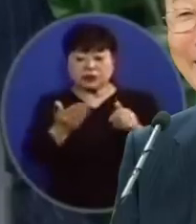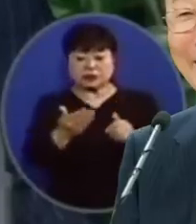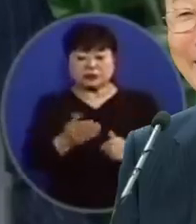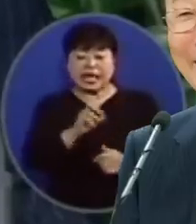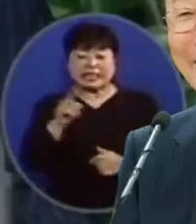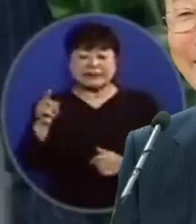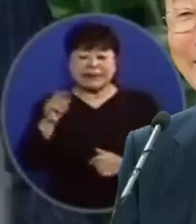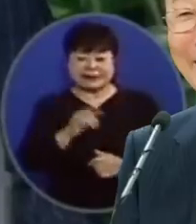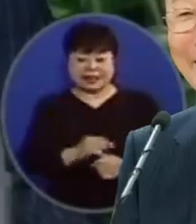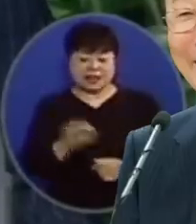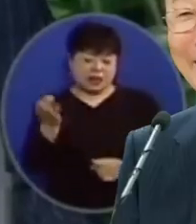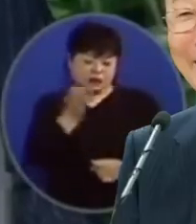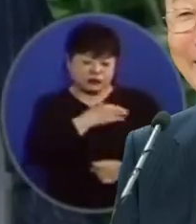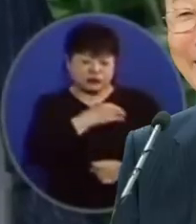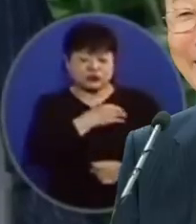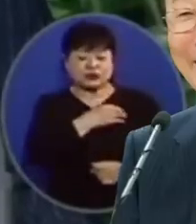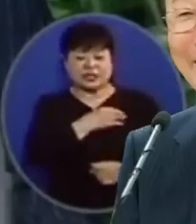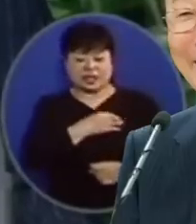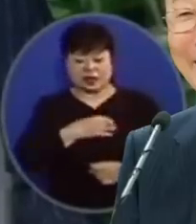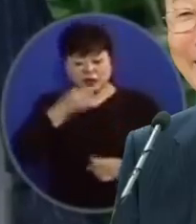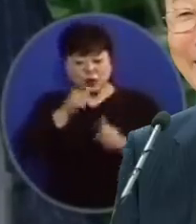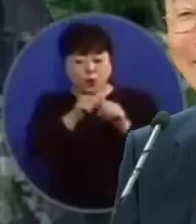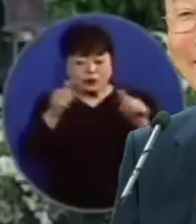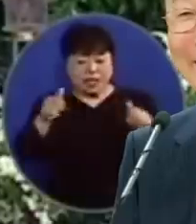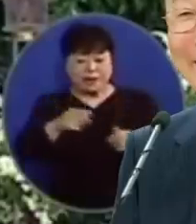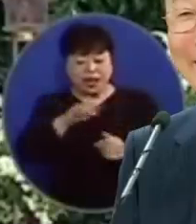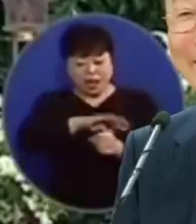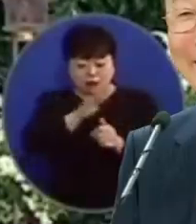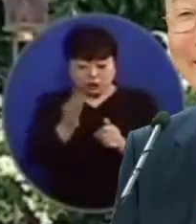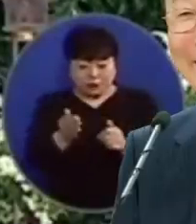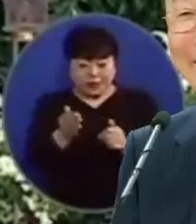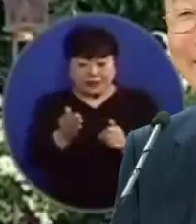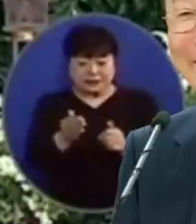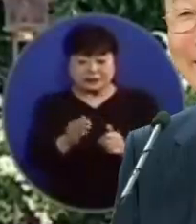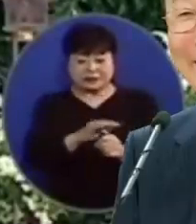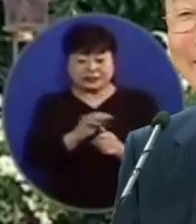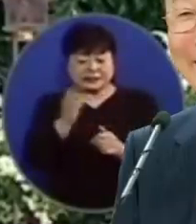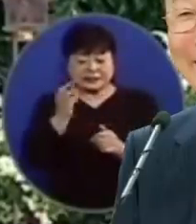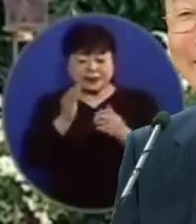아리마대 부자 요셉의 무덤에서 장사된 지 사흘 만에